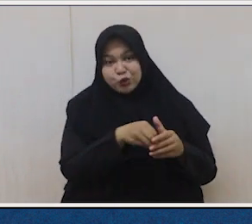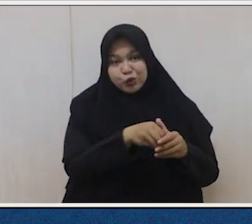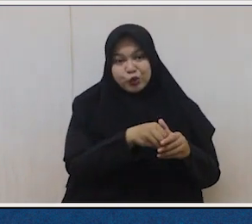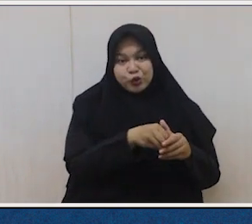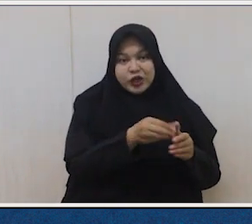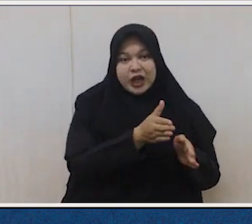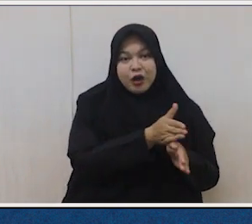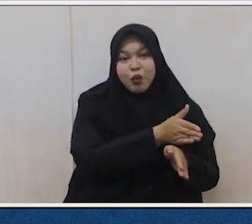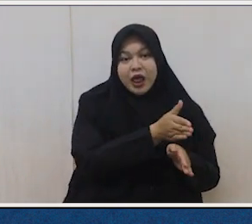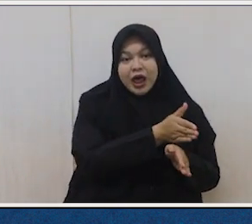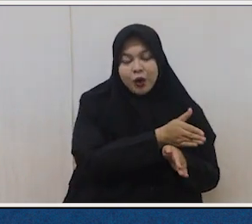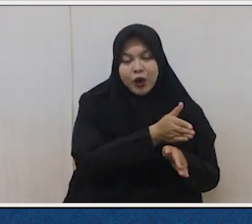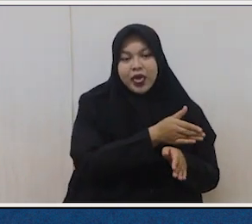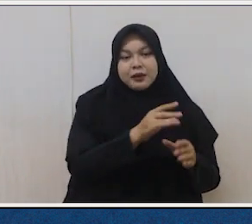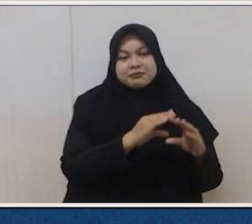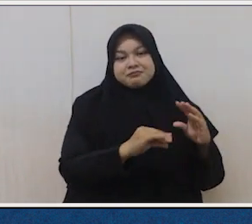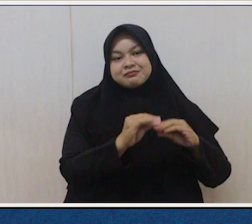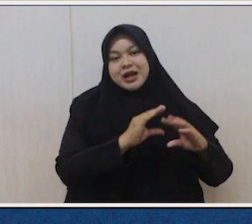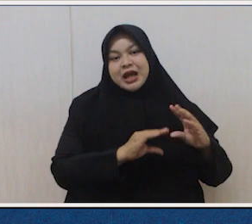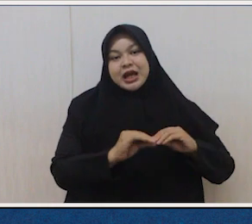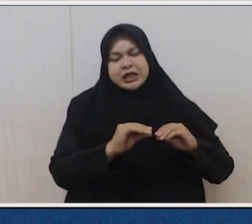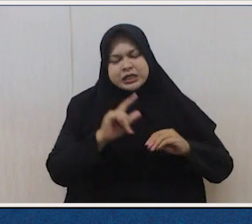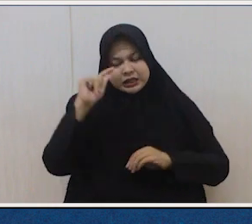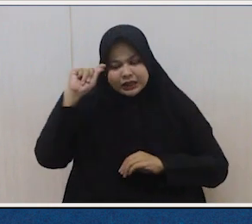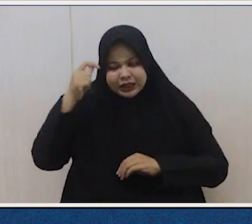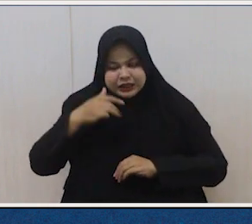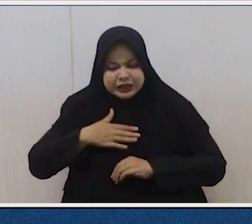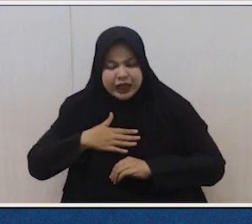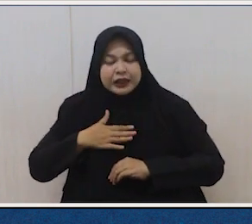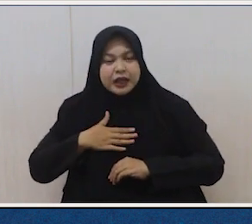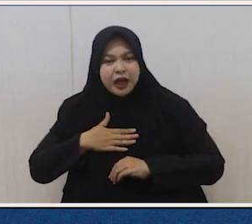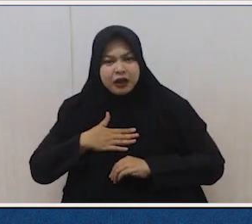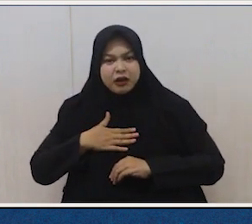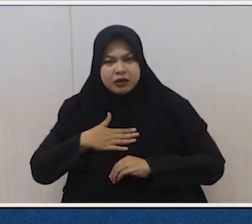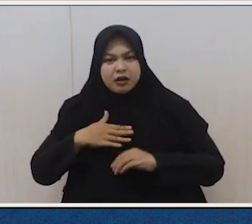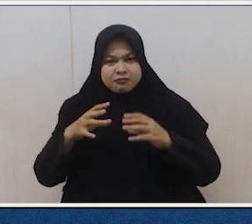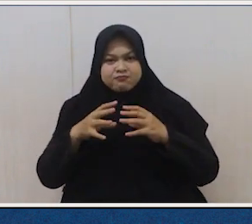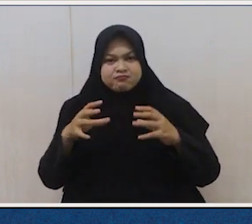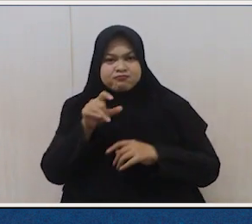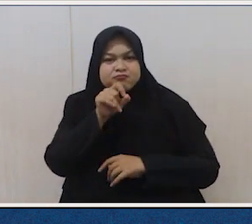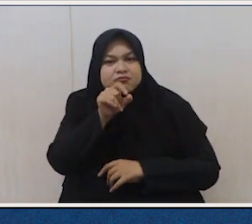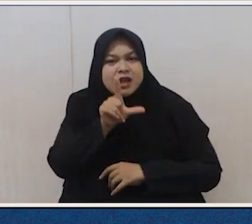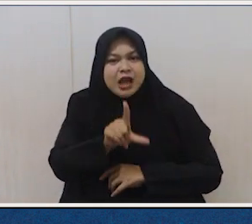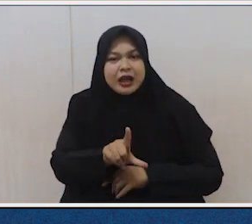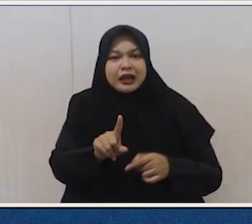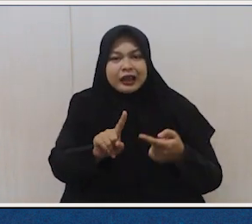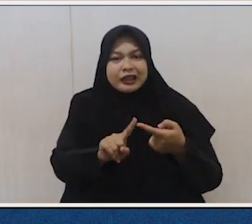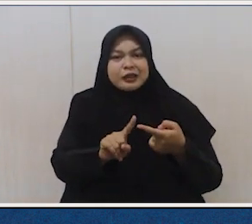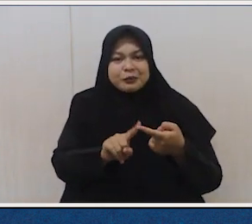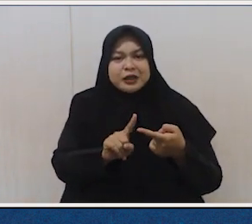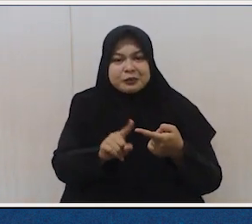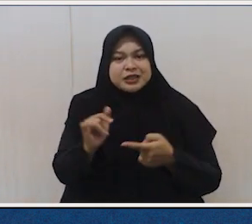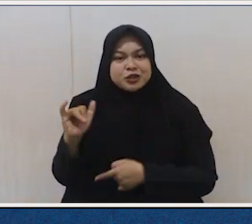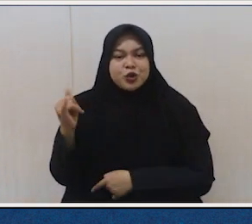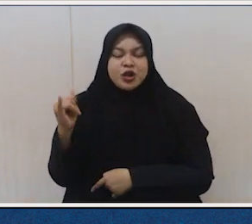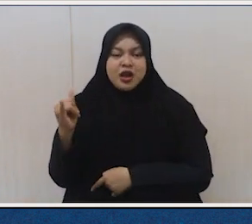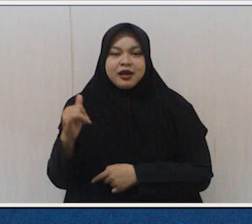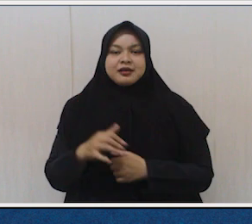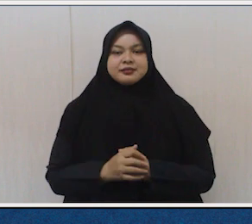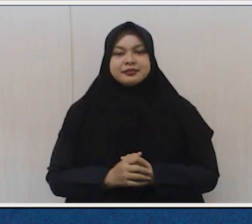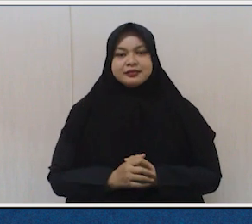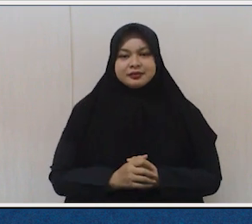di di awal-awal itu ya jadi ee seingat saya memang ee ini banyak dikritisi ya sama teman-teman eh di Jogja nah